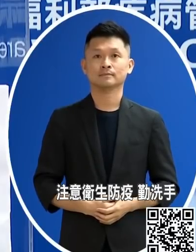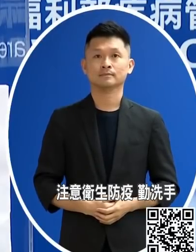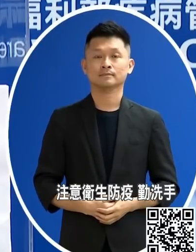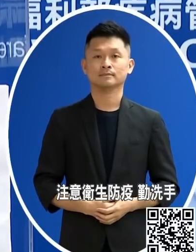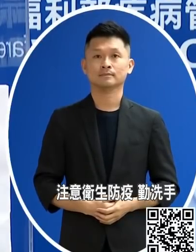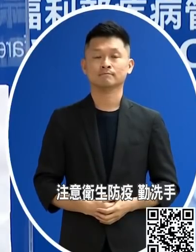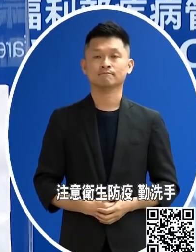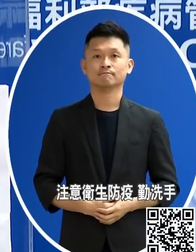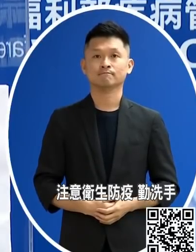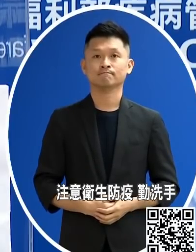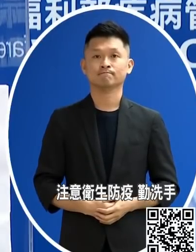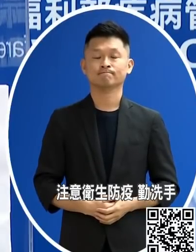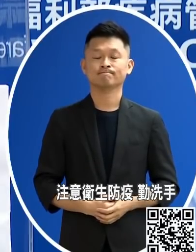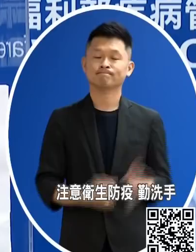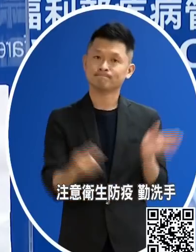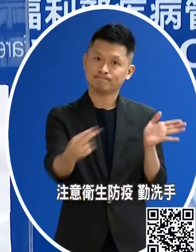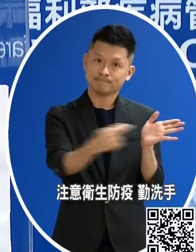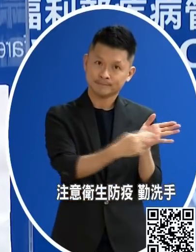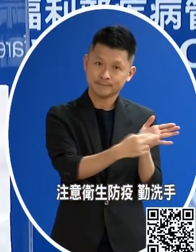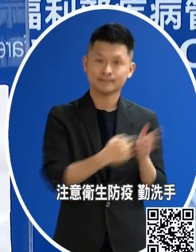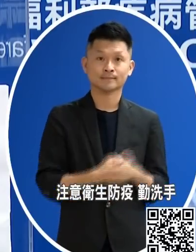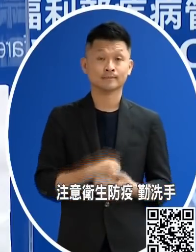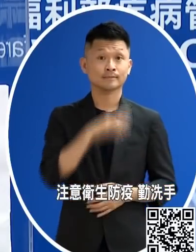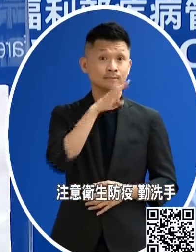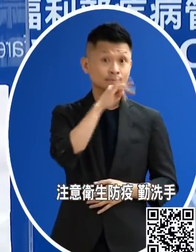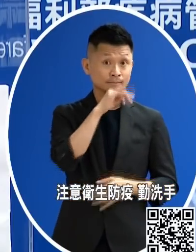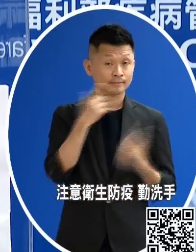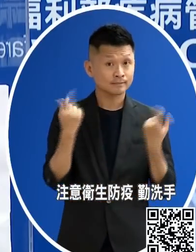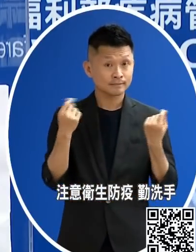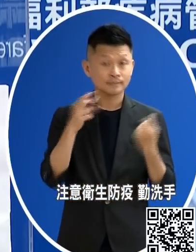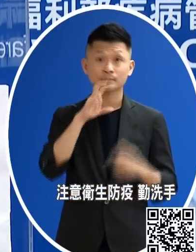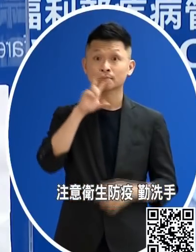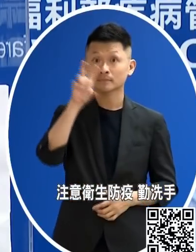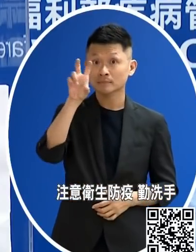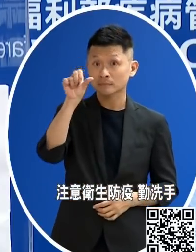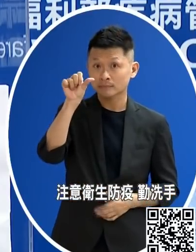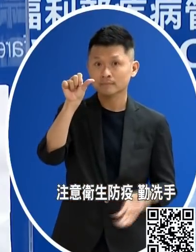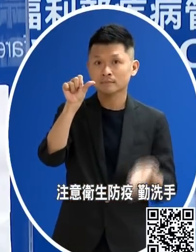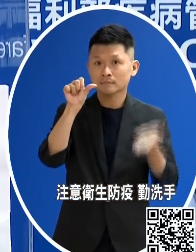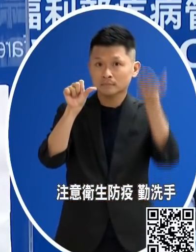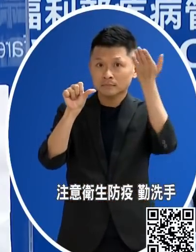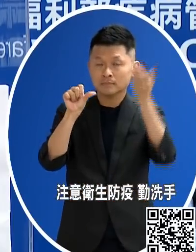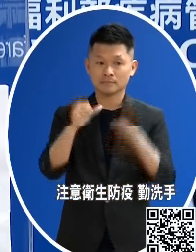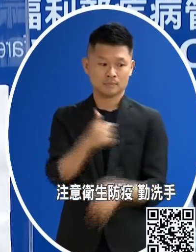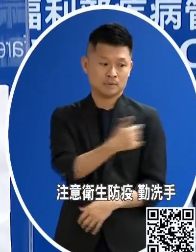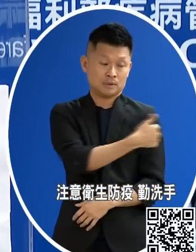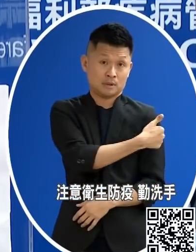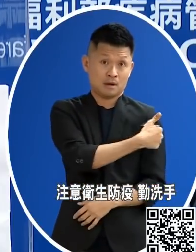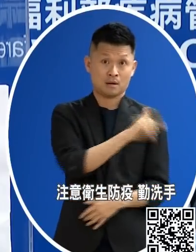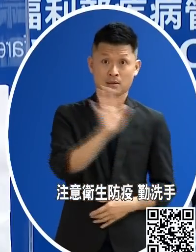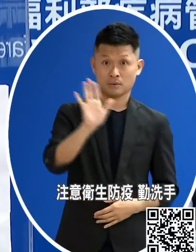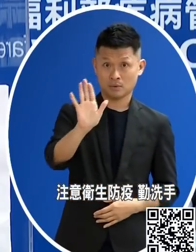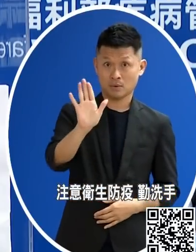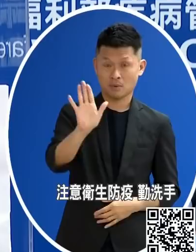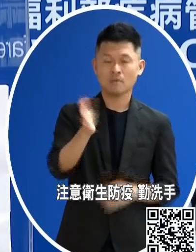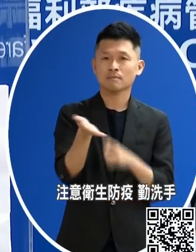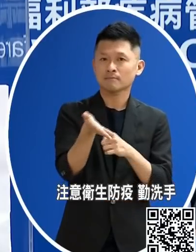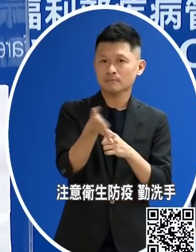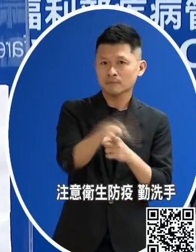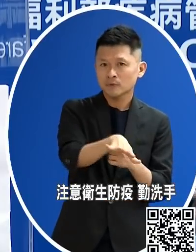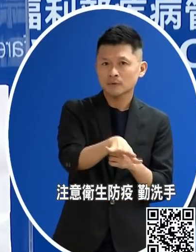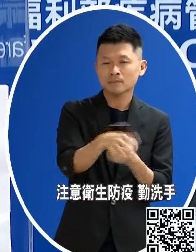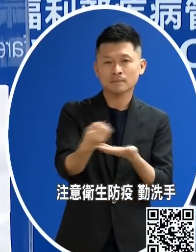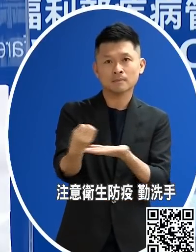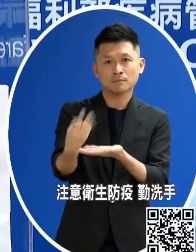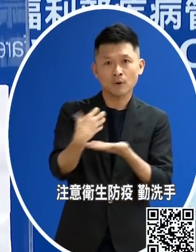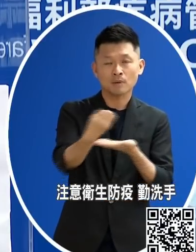好，所以我们来看看，就是用同年龄75岁以上施打疫苗的一个死亡的一